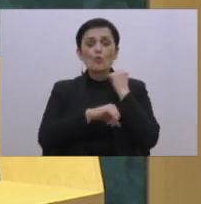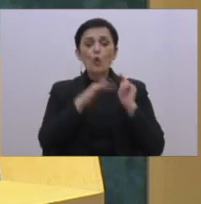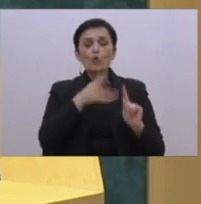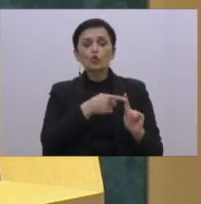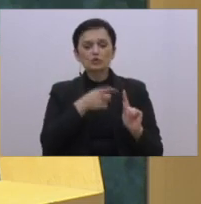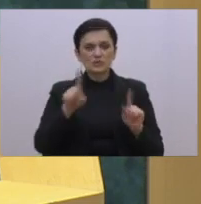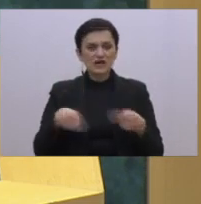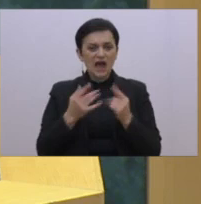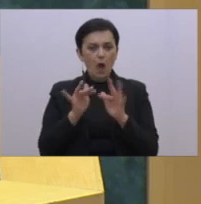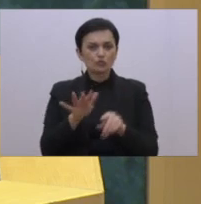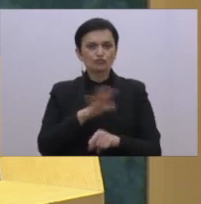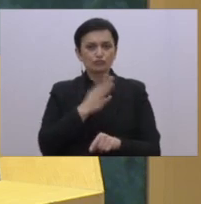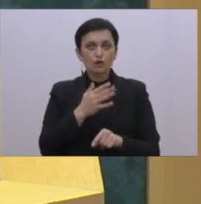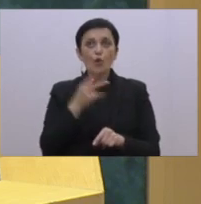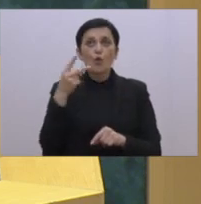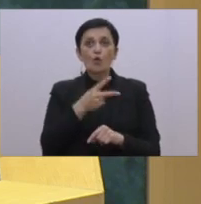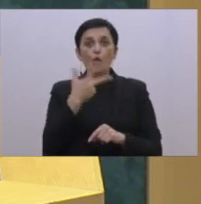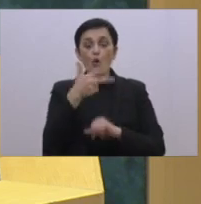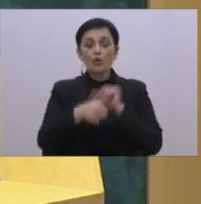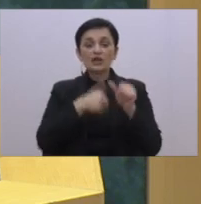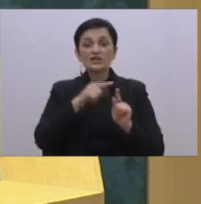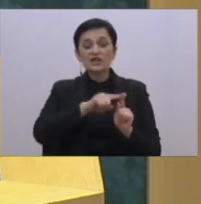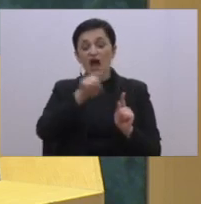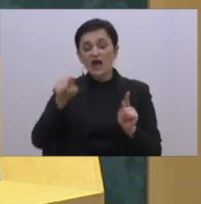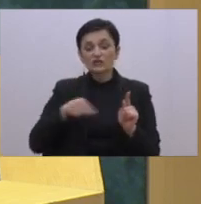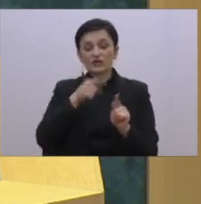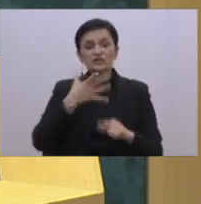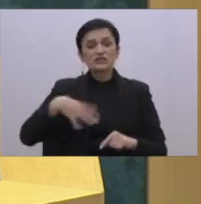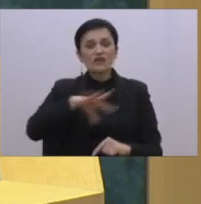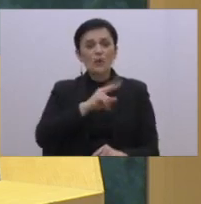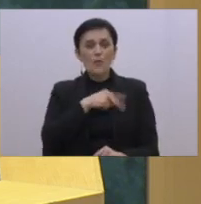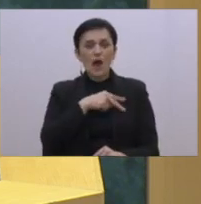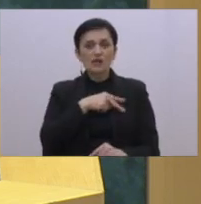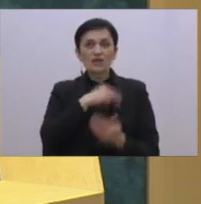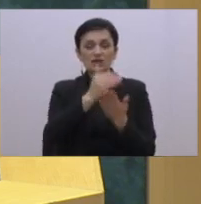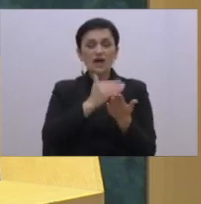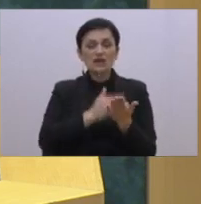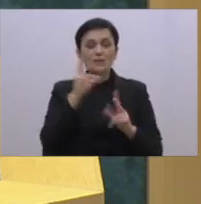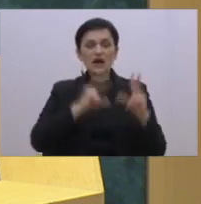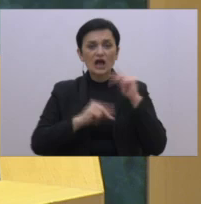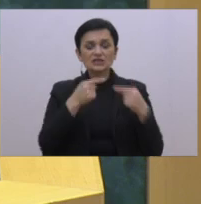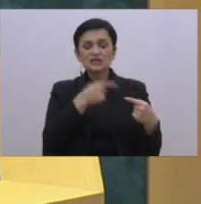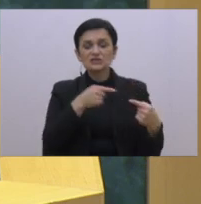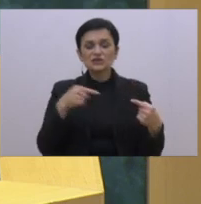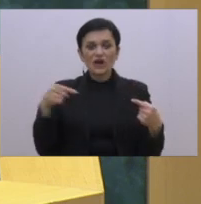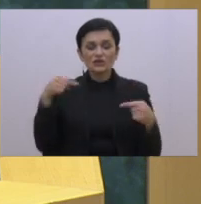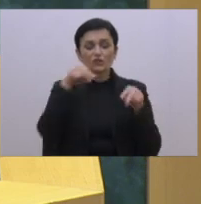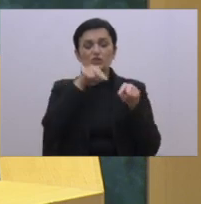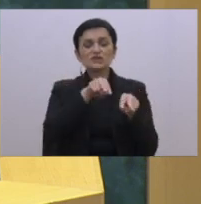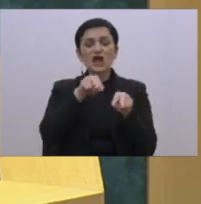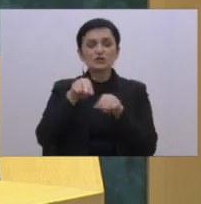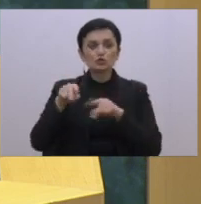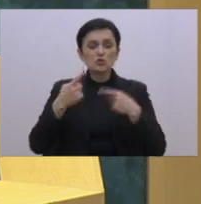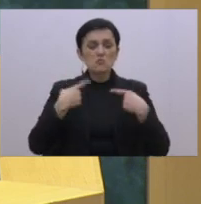იქნა განხორციელებული. 2023 წლის განმავლობაში საქართველოს პარლამენტი რეგლამენტით გათვალისწინებული სხვადასხვა